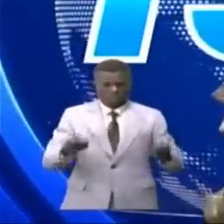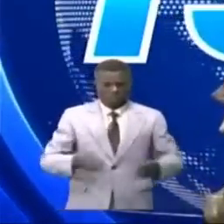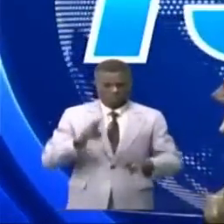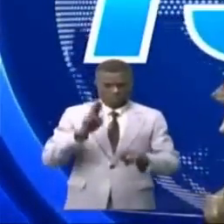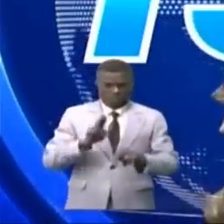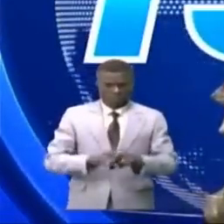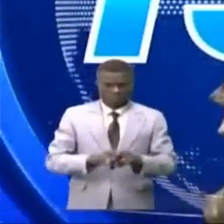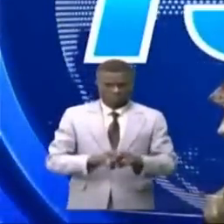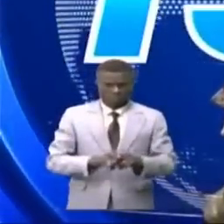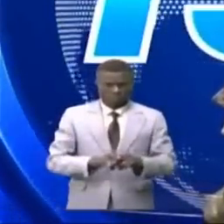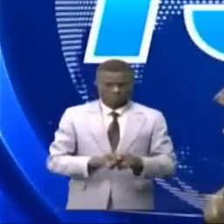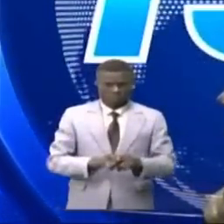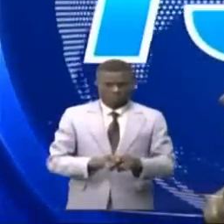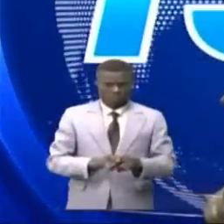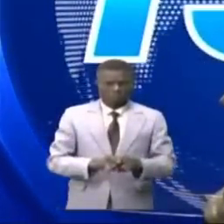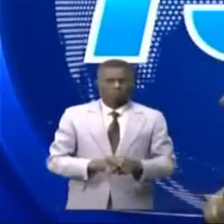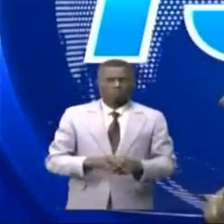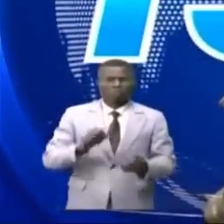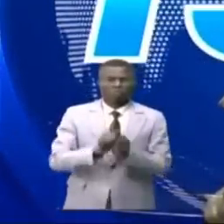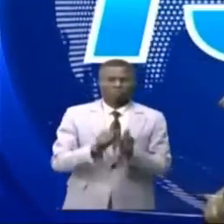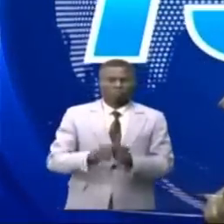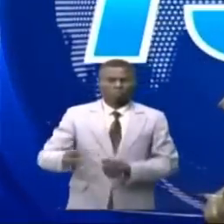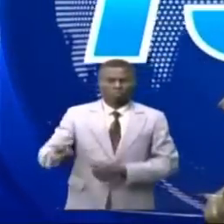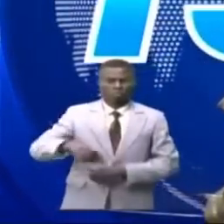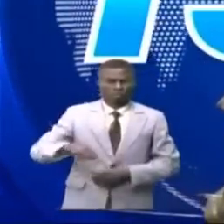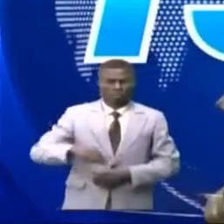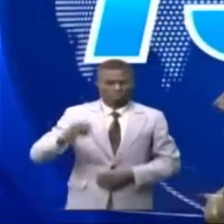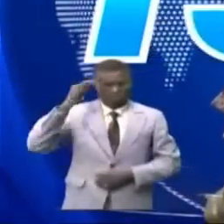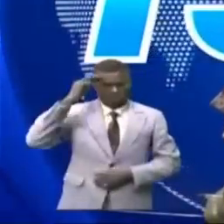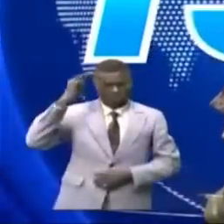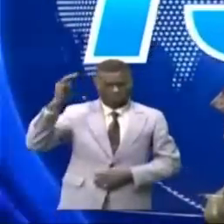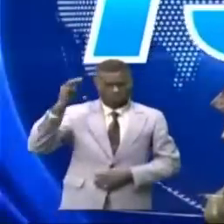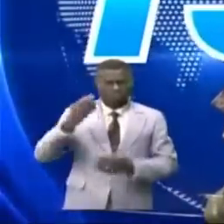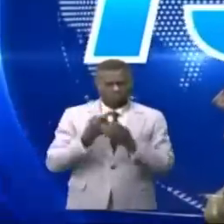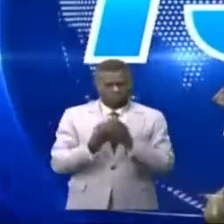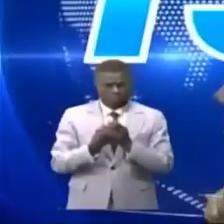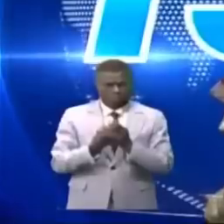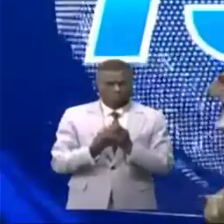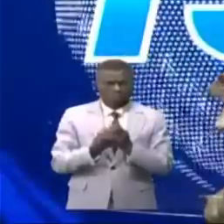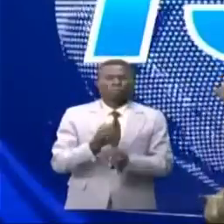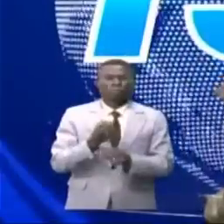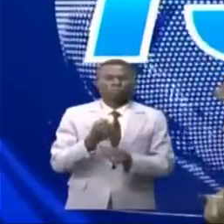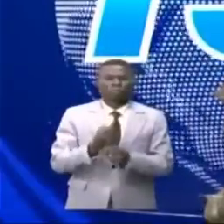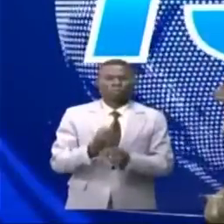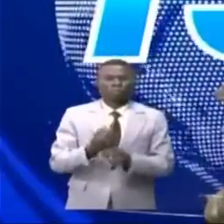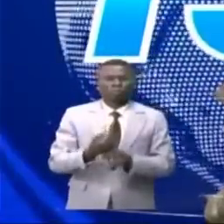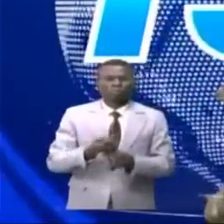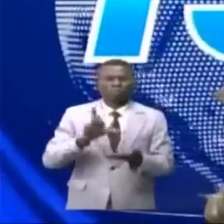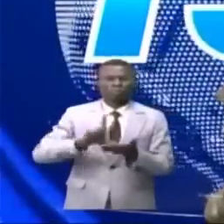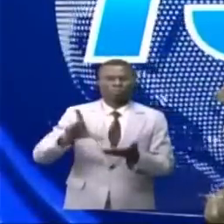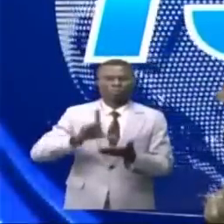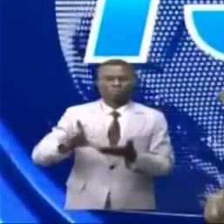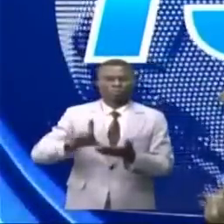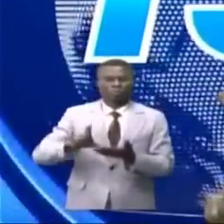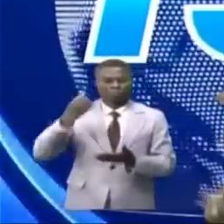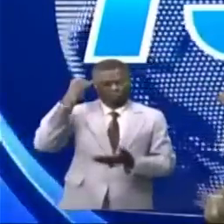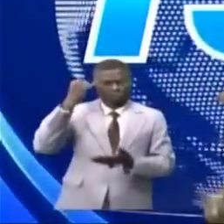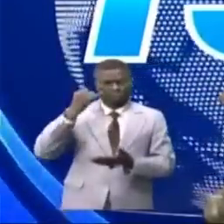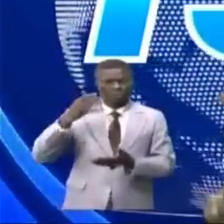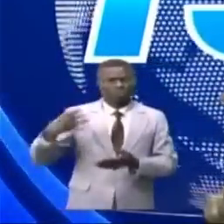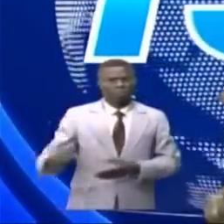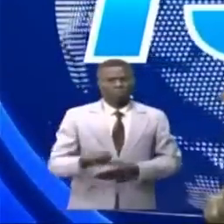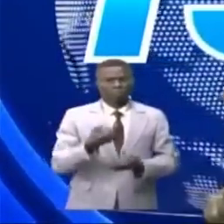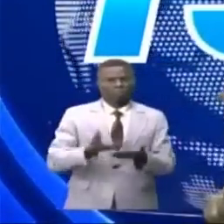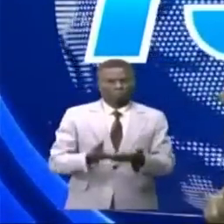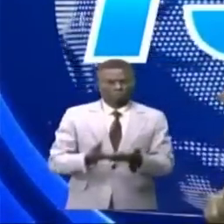l'Institut géographique du Congo, situé au rond-point Mandela, est en plein aménagement. Les locataires occupant ce site ont été sommés